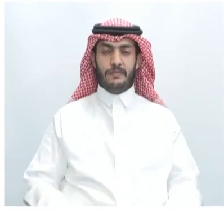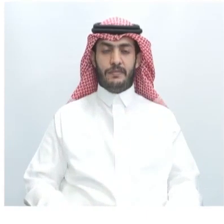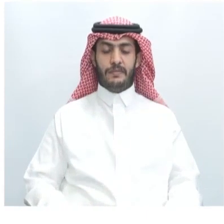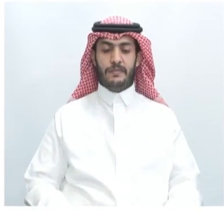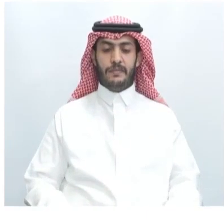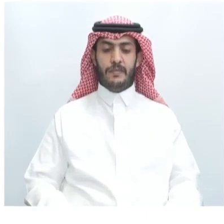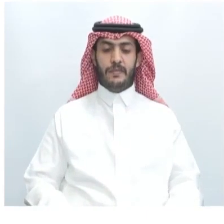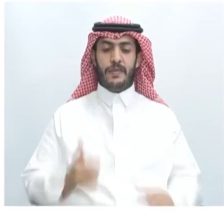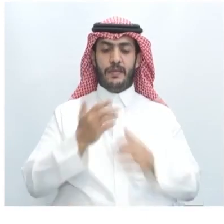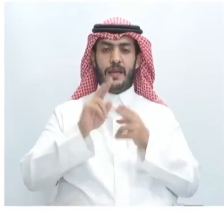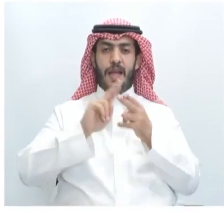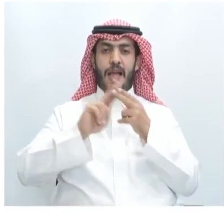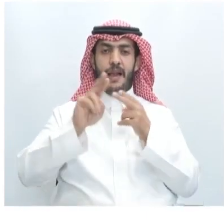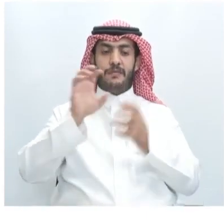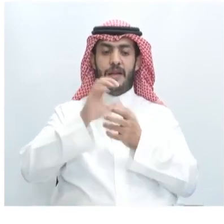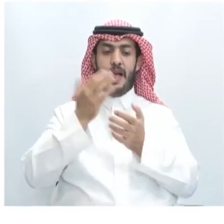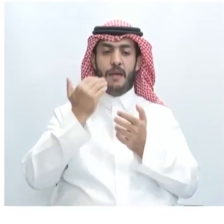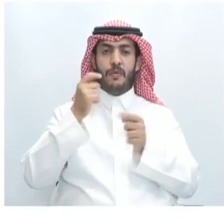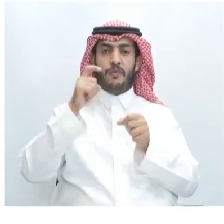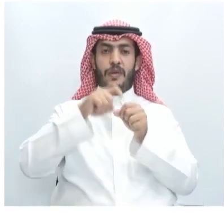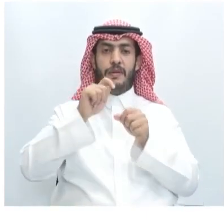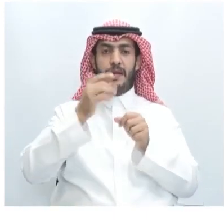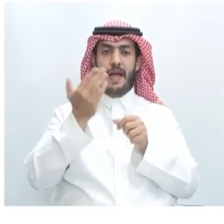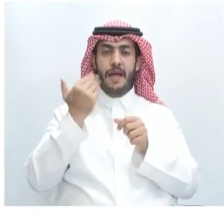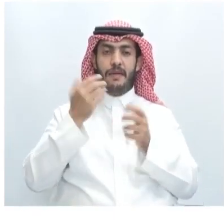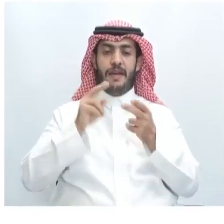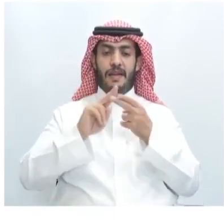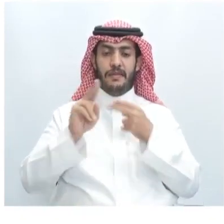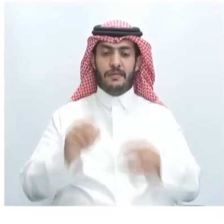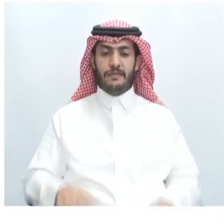عصر حالل لحل النزاعات قبل الوصول للمحكمه